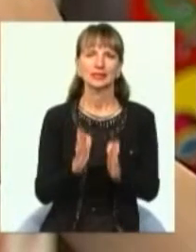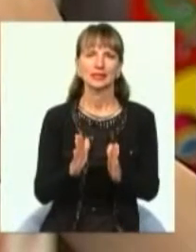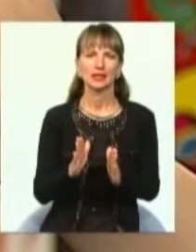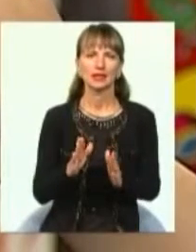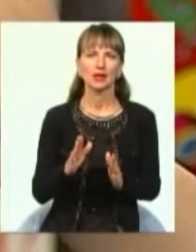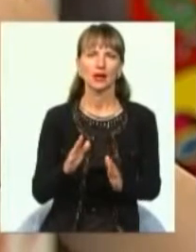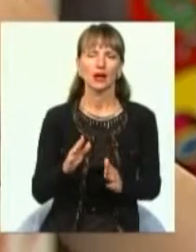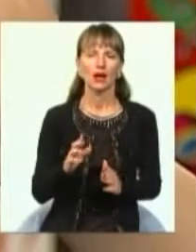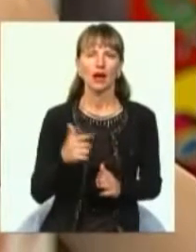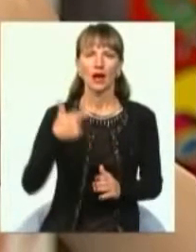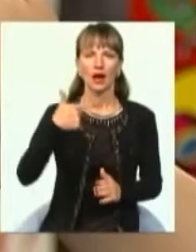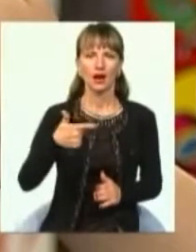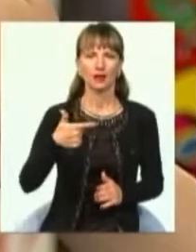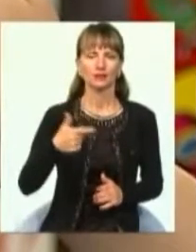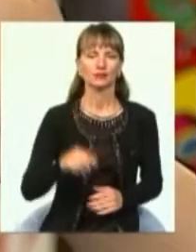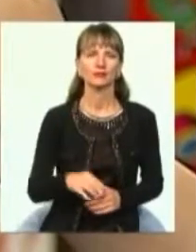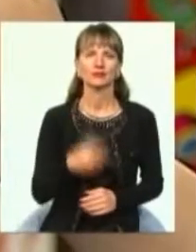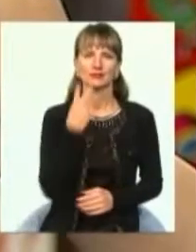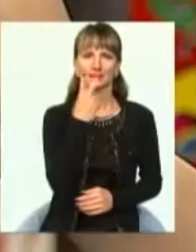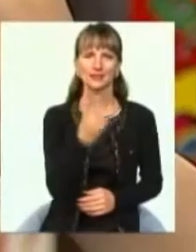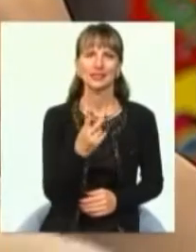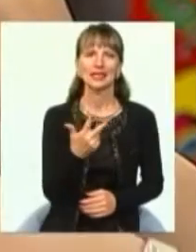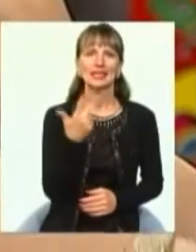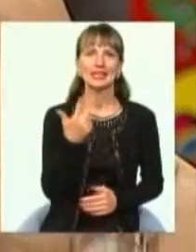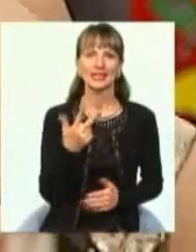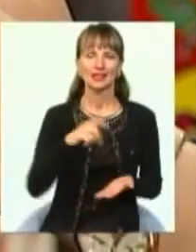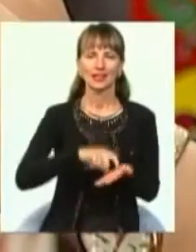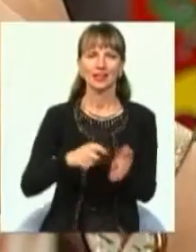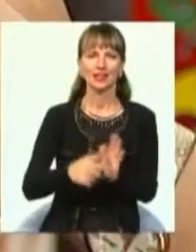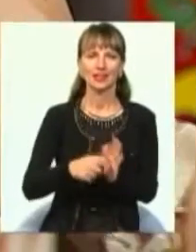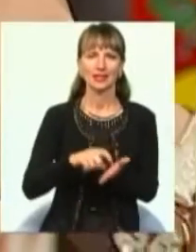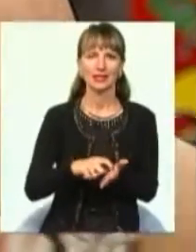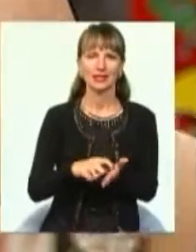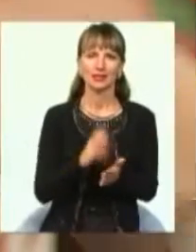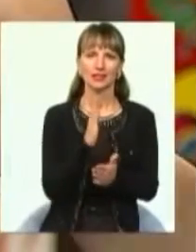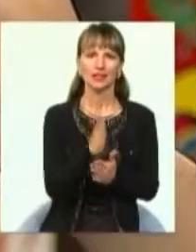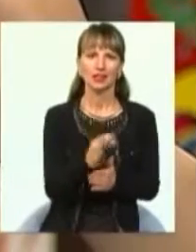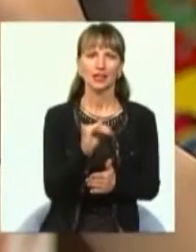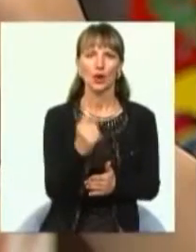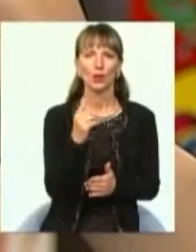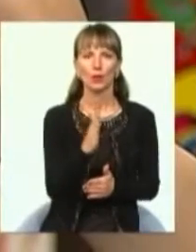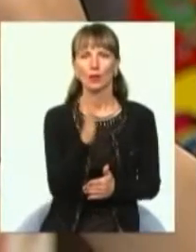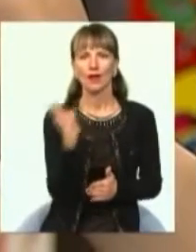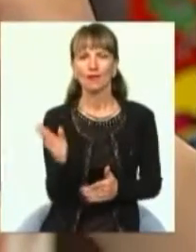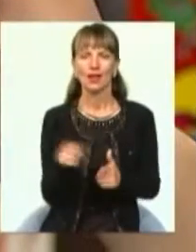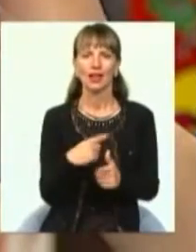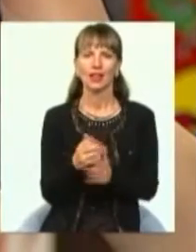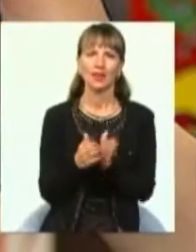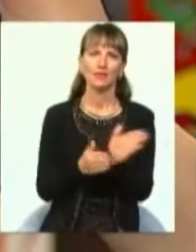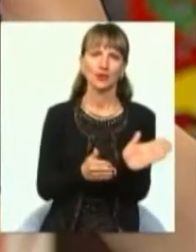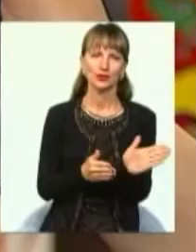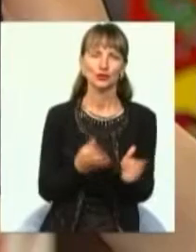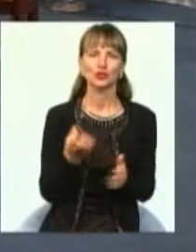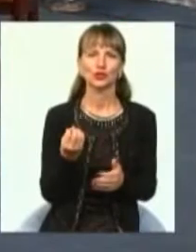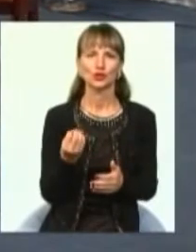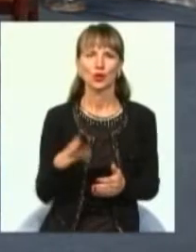Г. Показуй. Ось так. Три клітинки. Так, і одну або вправоруч, або ліворуч. І ще